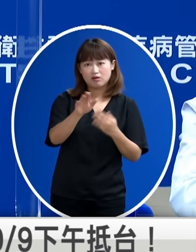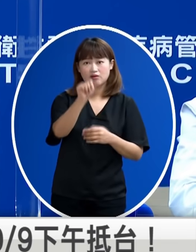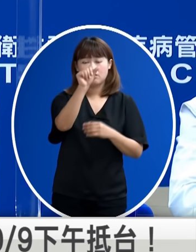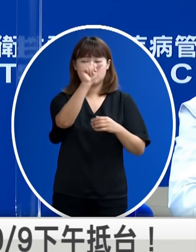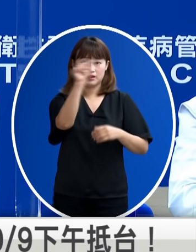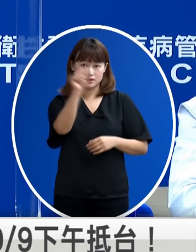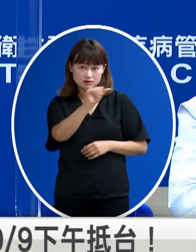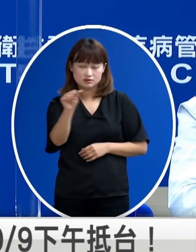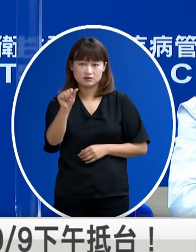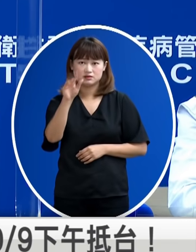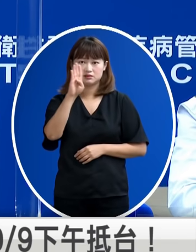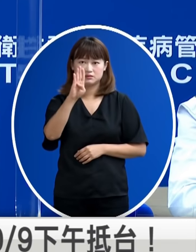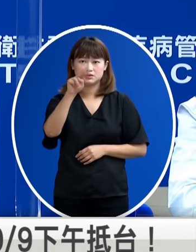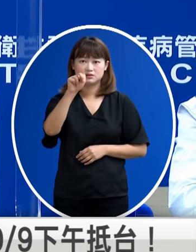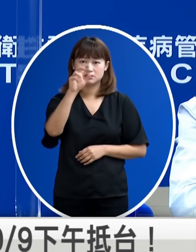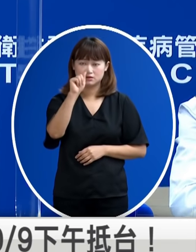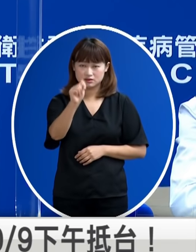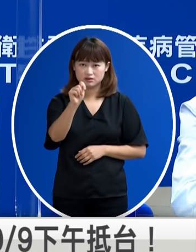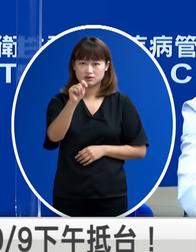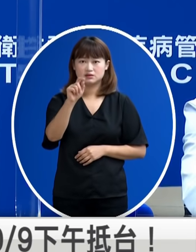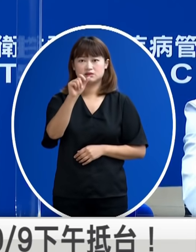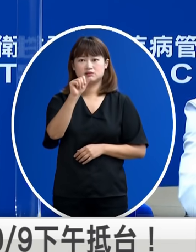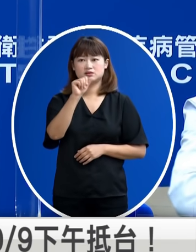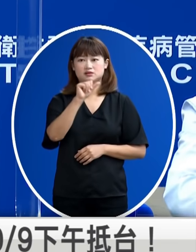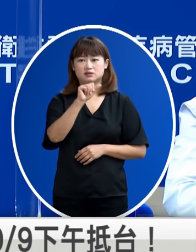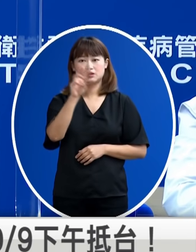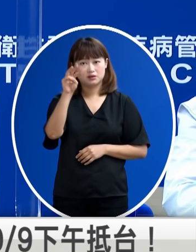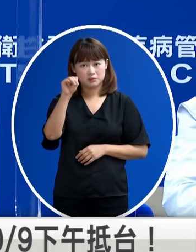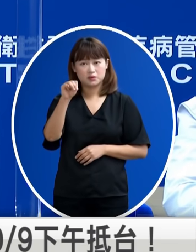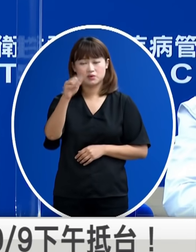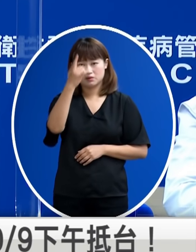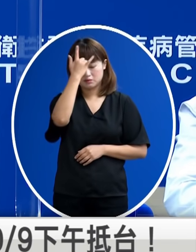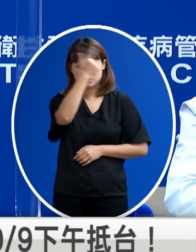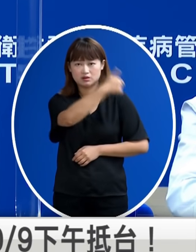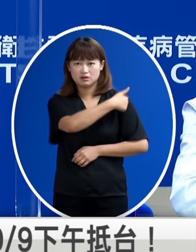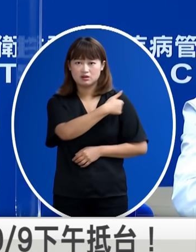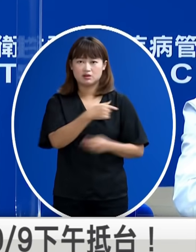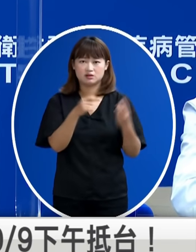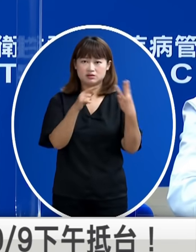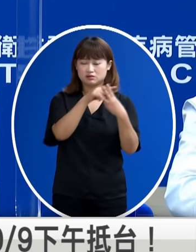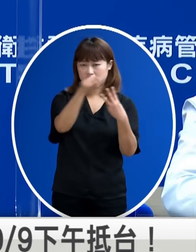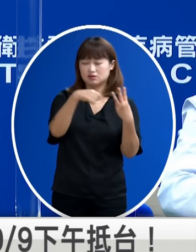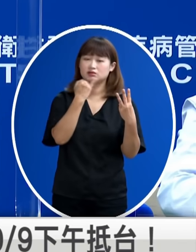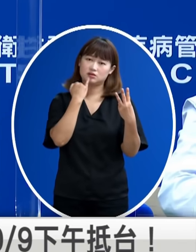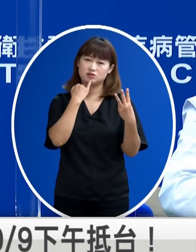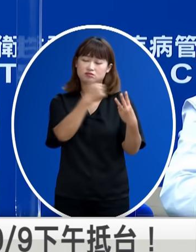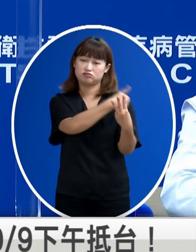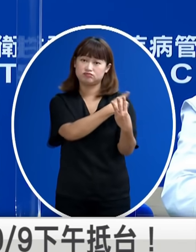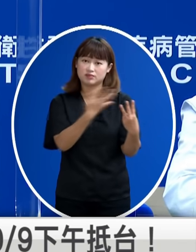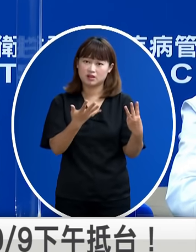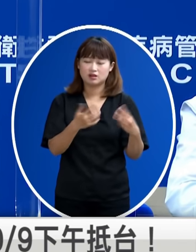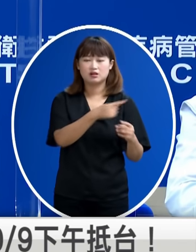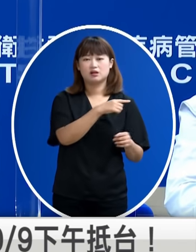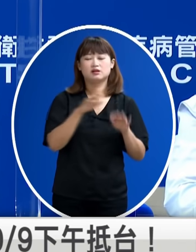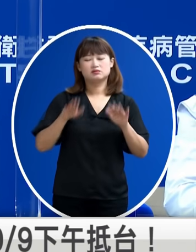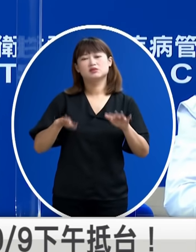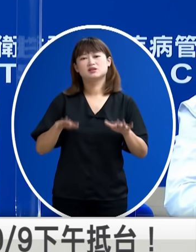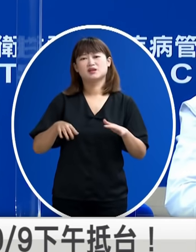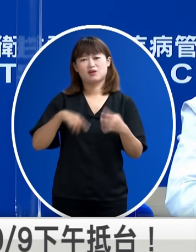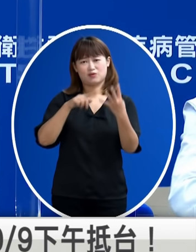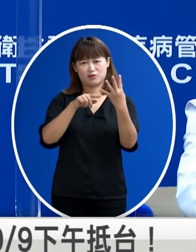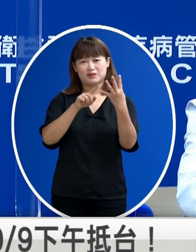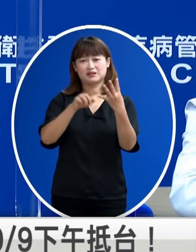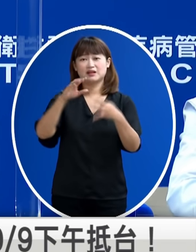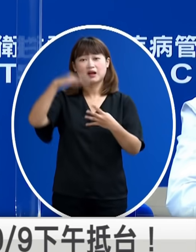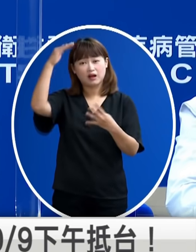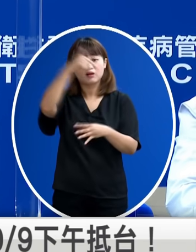是 BNT、莫德纳跟 AZ。 我们现在也是这样子啊，我们现在4种疫苗都在打，像我们昨天打的